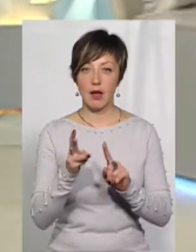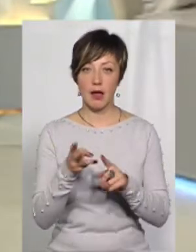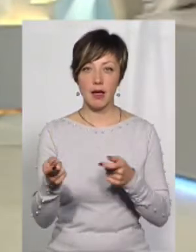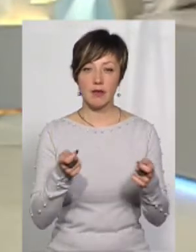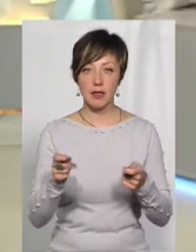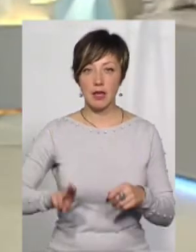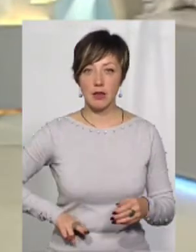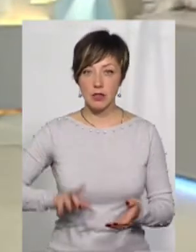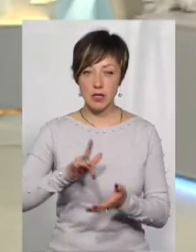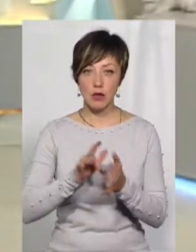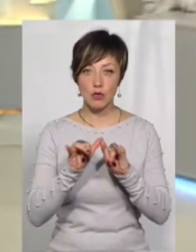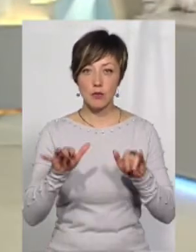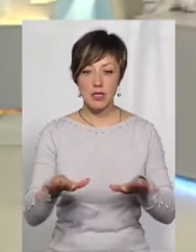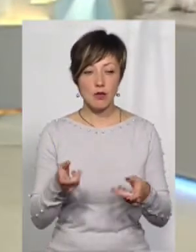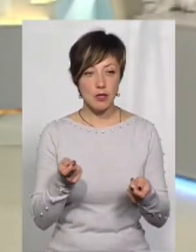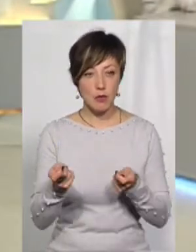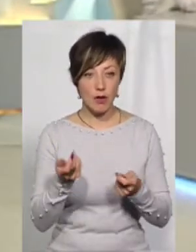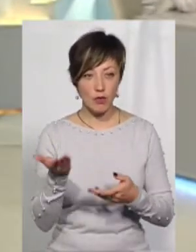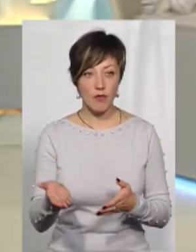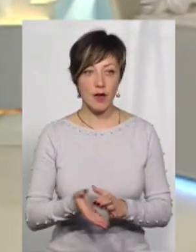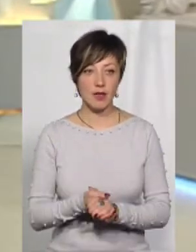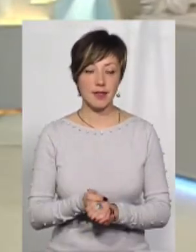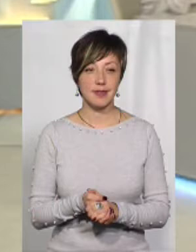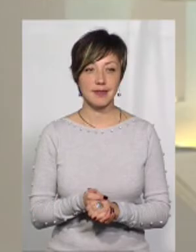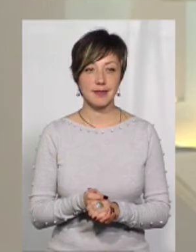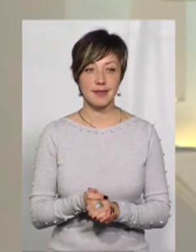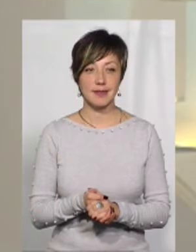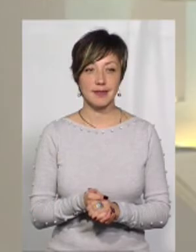керівник, директор Центру розвитку місцевого самоврядування.